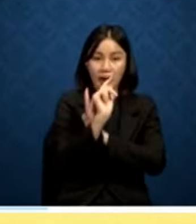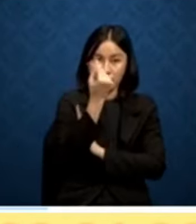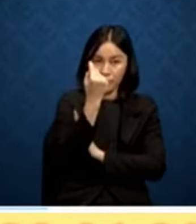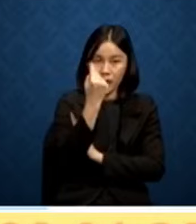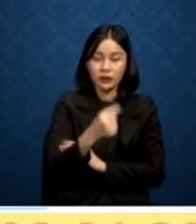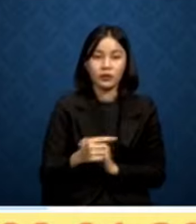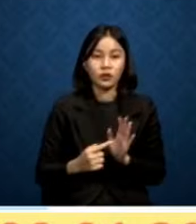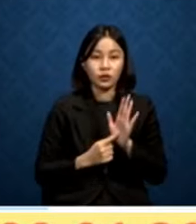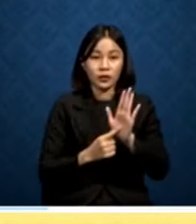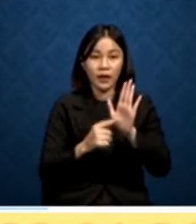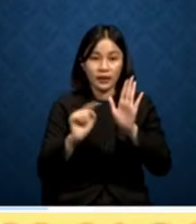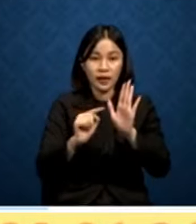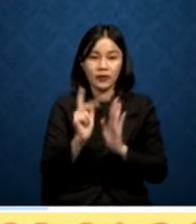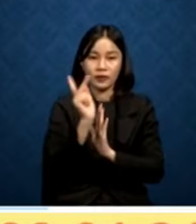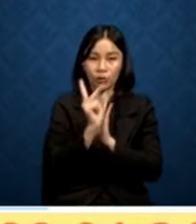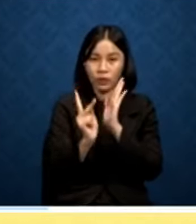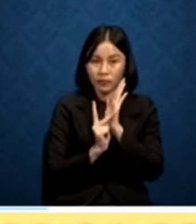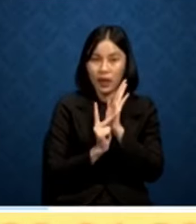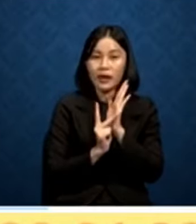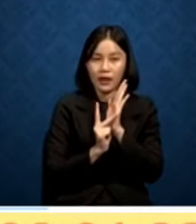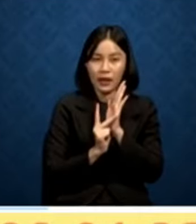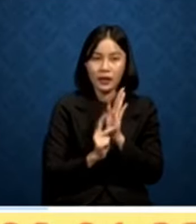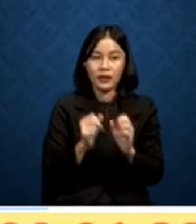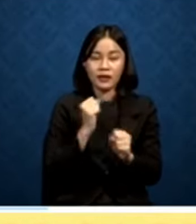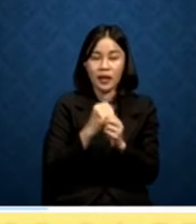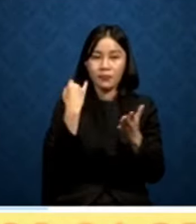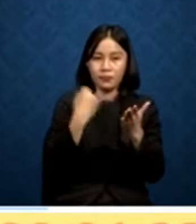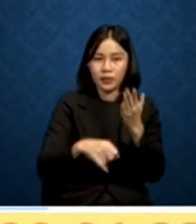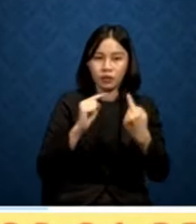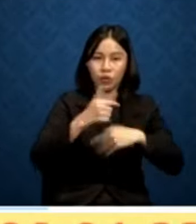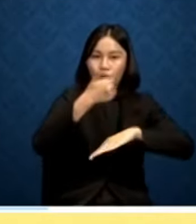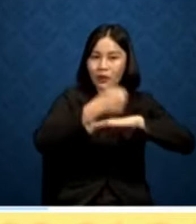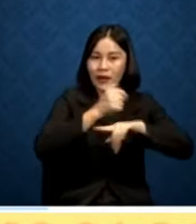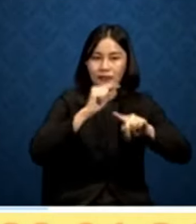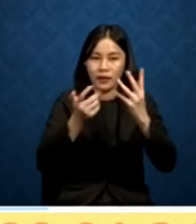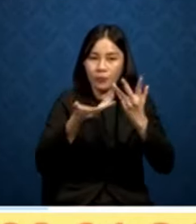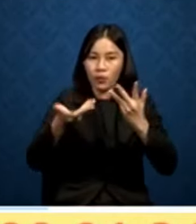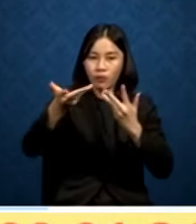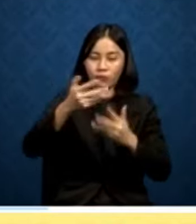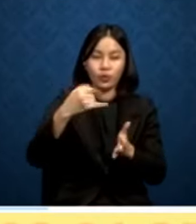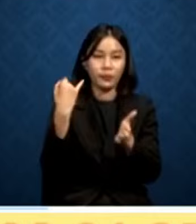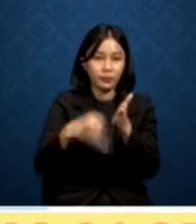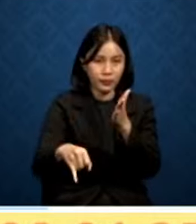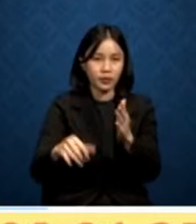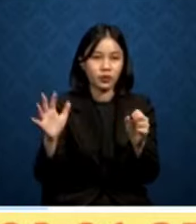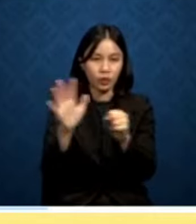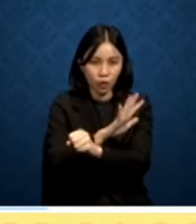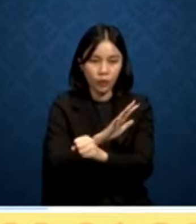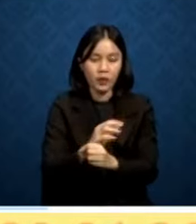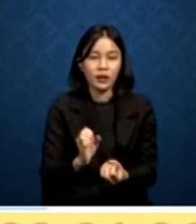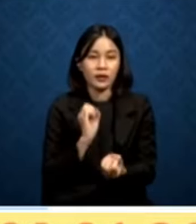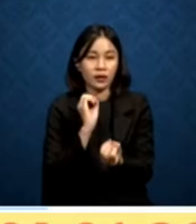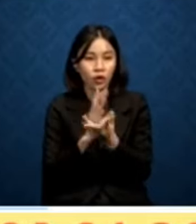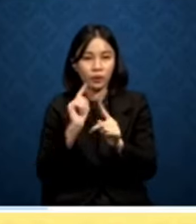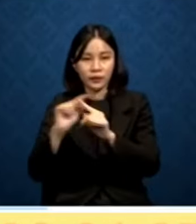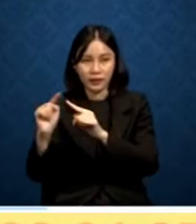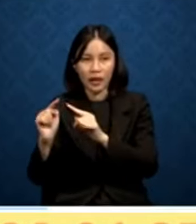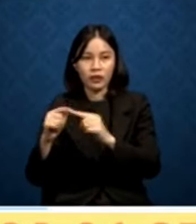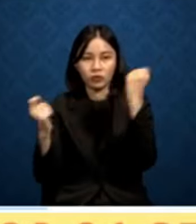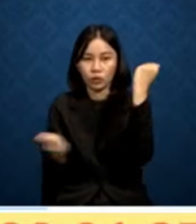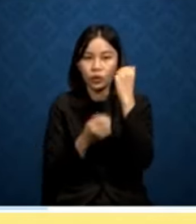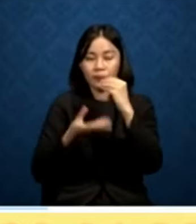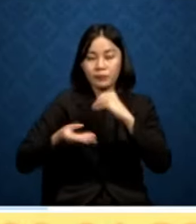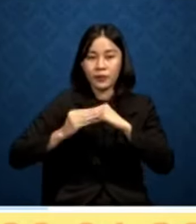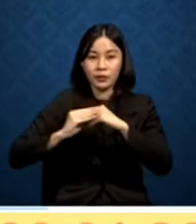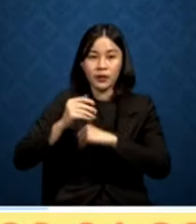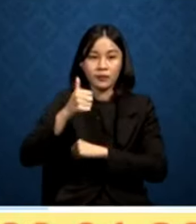จะต้องเป็นกษฐ medi ทสามารเอาผิถึแขายasteแล้็เพิ่มโทษให้ได้สัสสวนความเสียหายใปัจุบันรมถึ